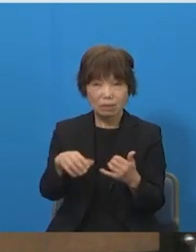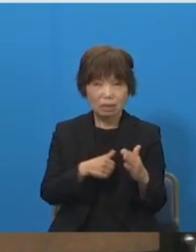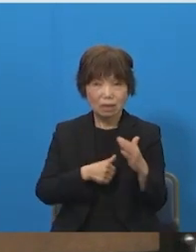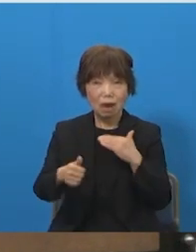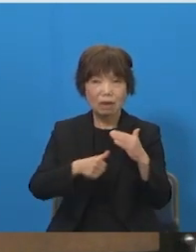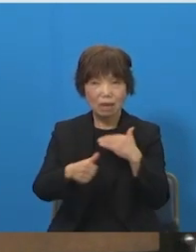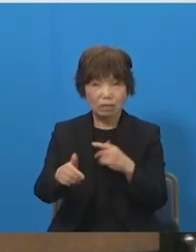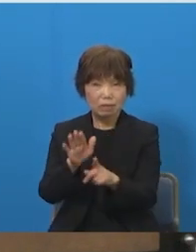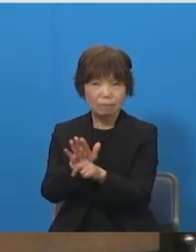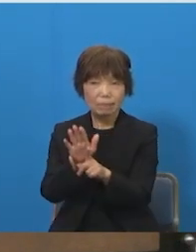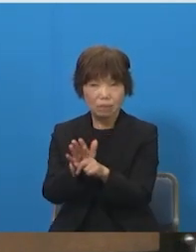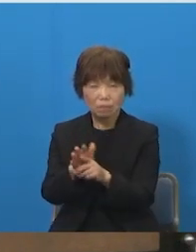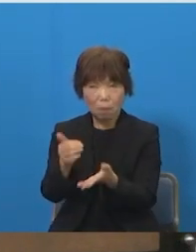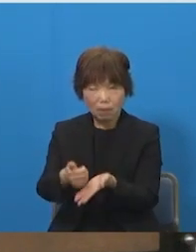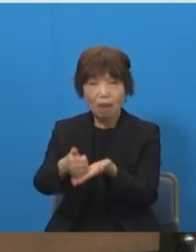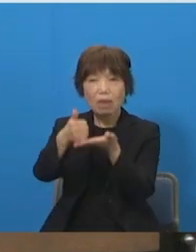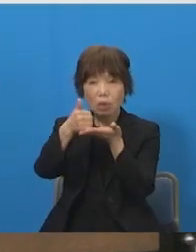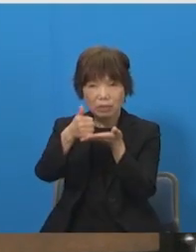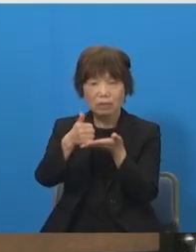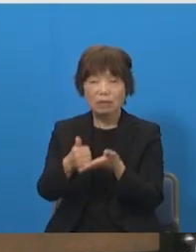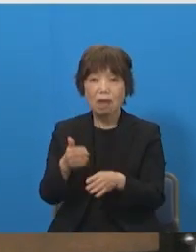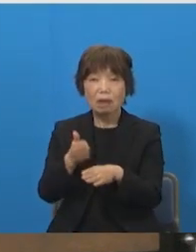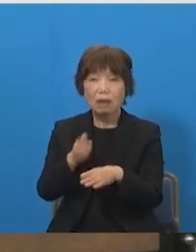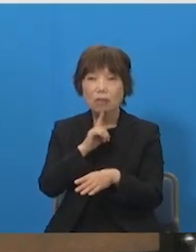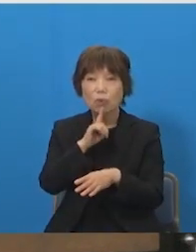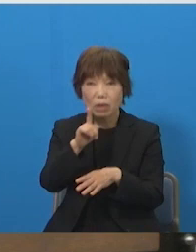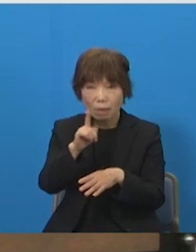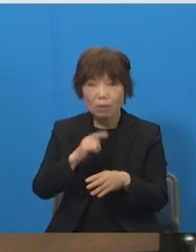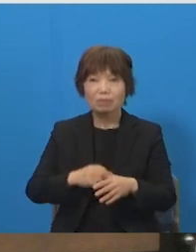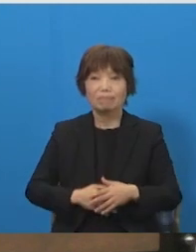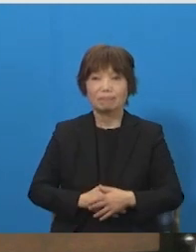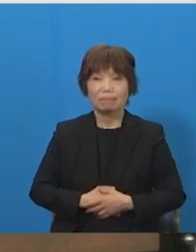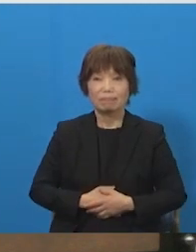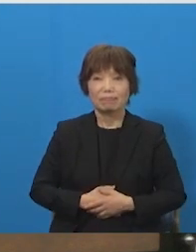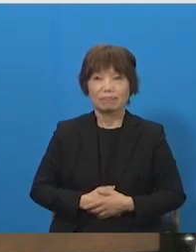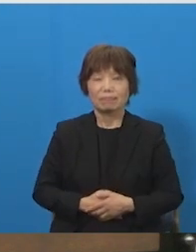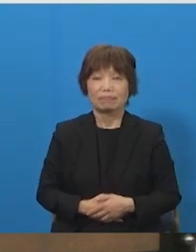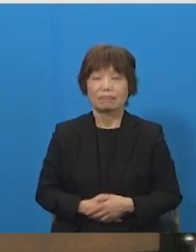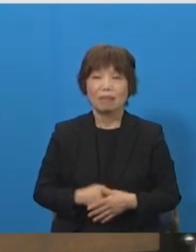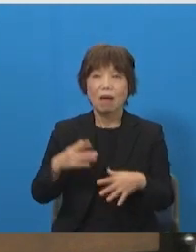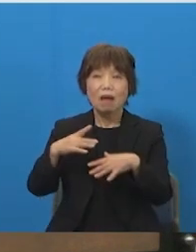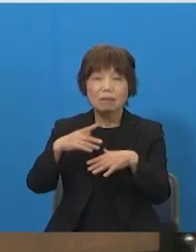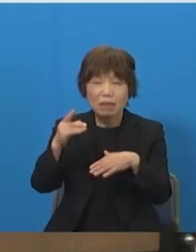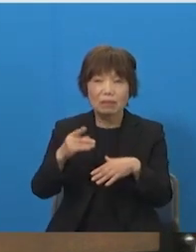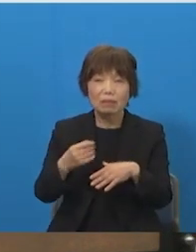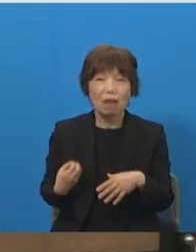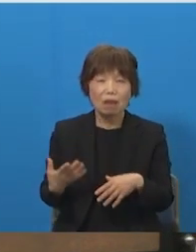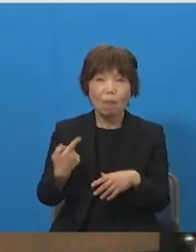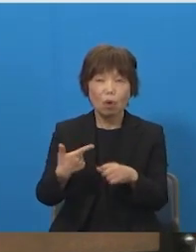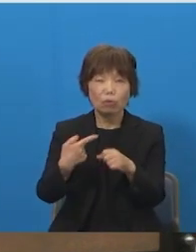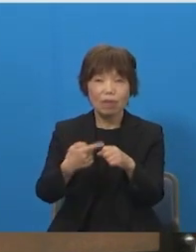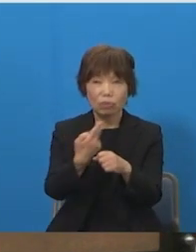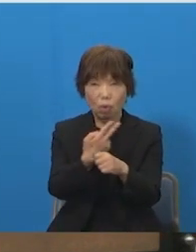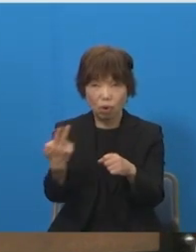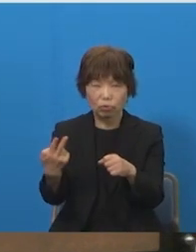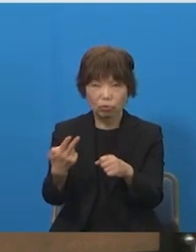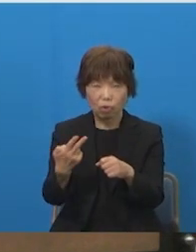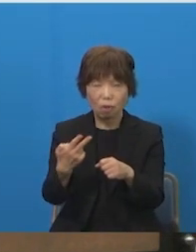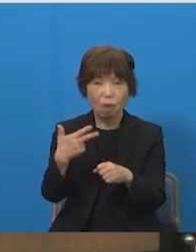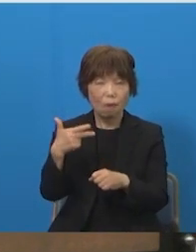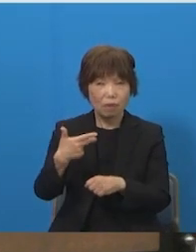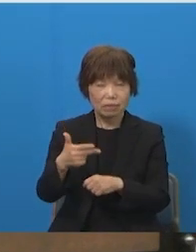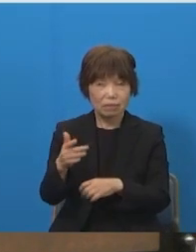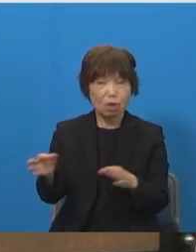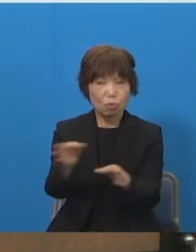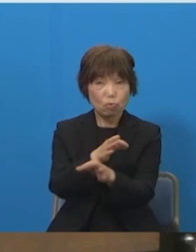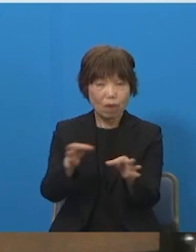に敬意を表するとともに感謝申し上げます。最初に令和6年度の市政運営について